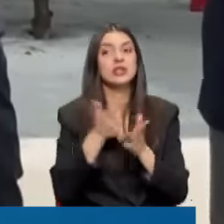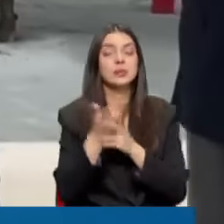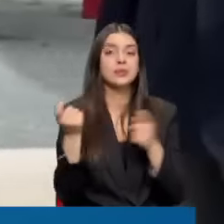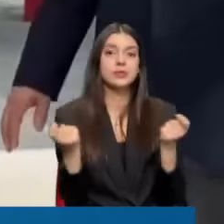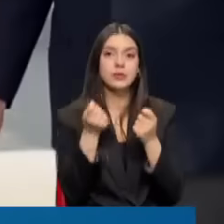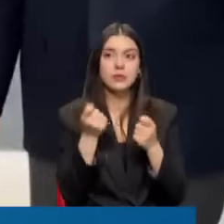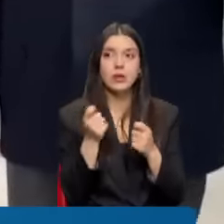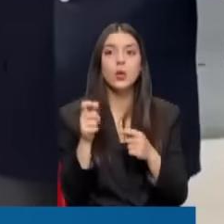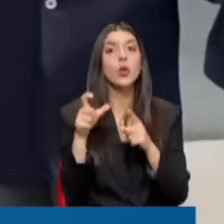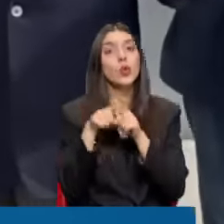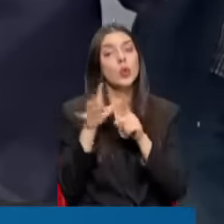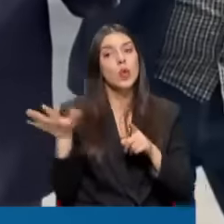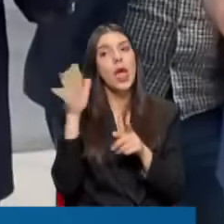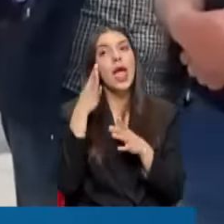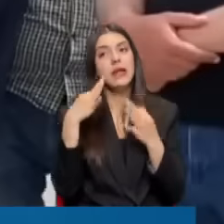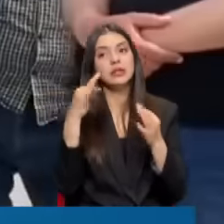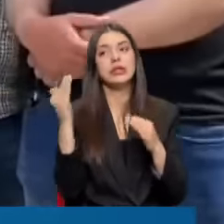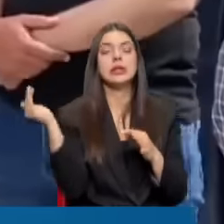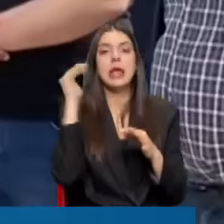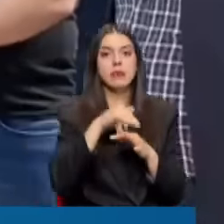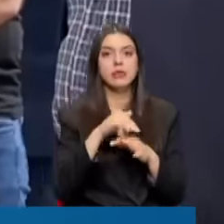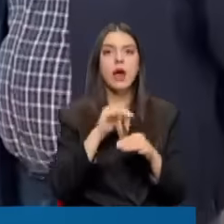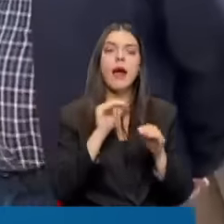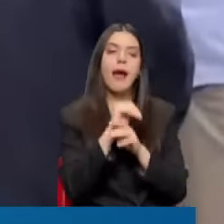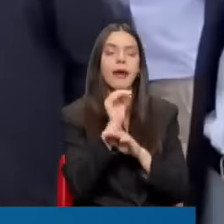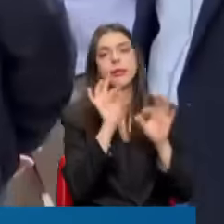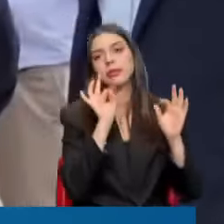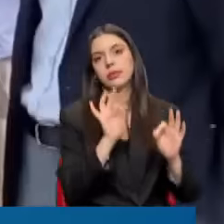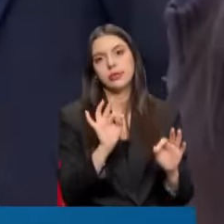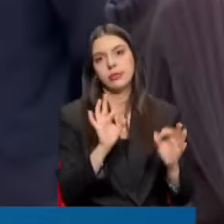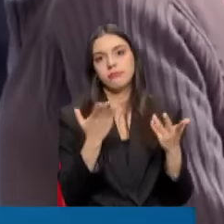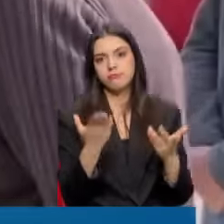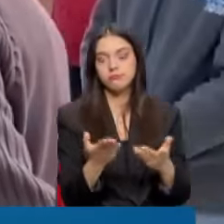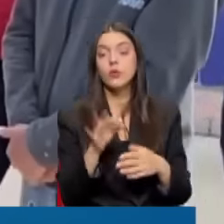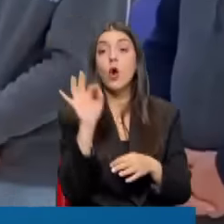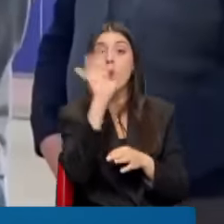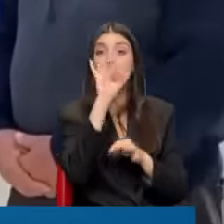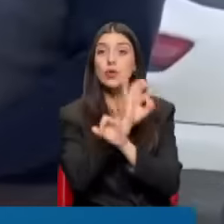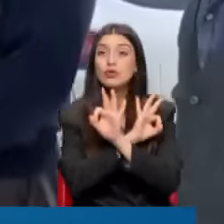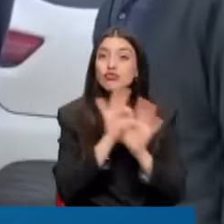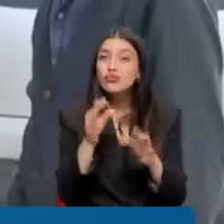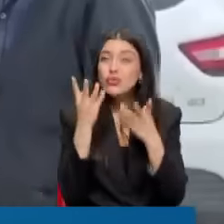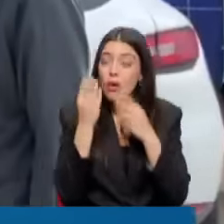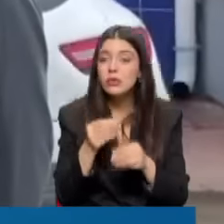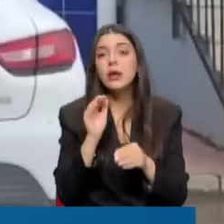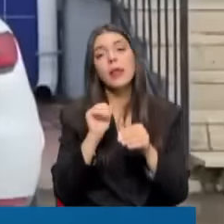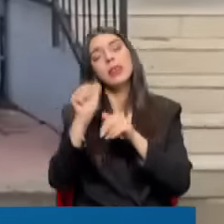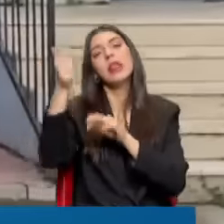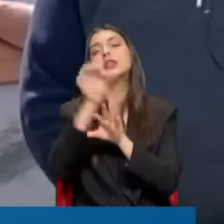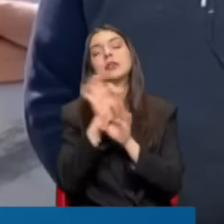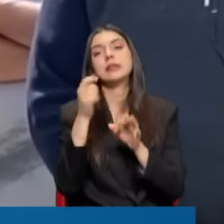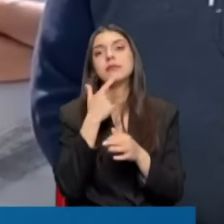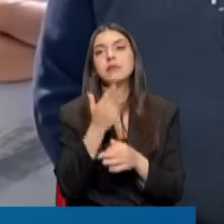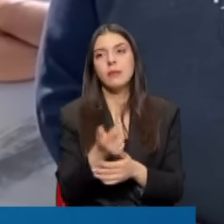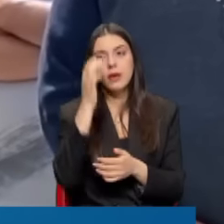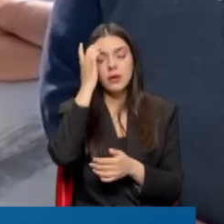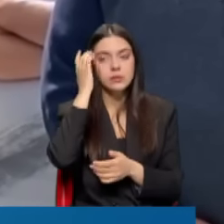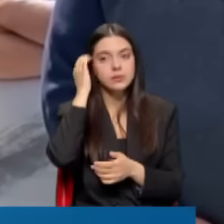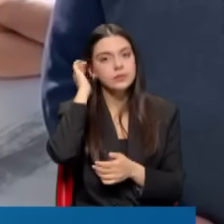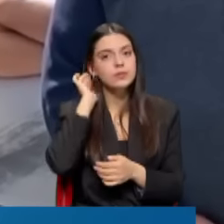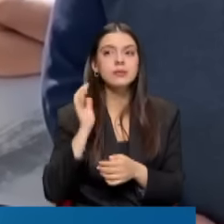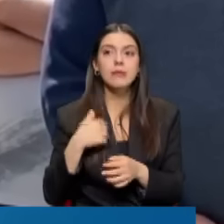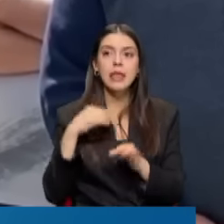Güneydoğu'dan Eskişehir'e göç etmişler ya yerleşik hayata geçmişler okulsuzluk onlar için de geleceksizlik anlamına geliyor Bir de